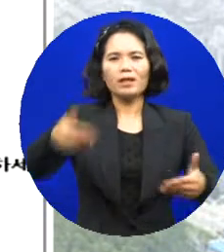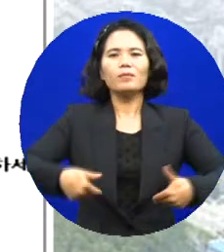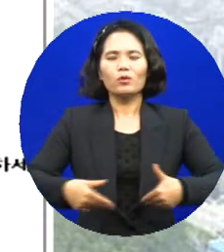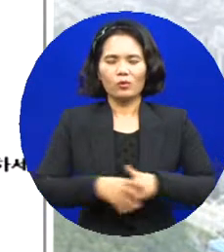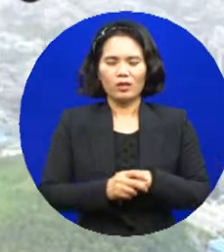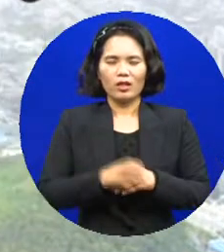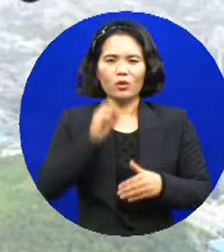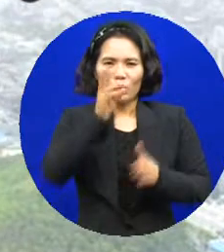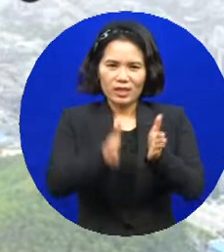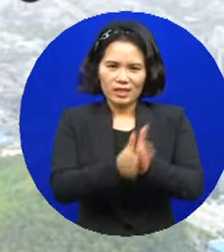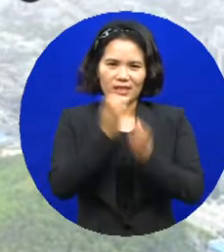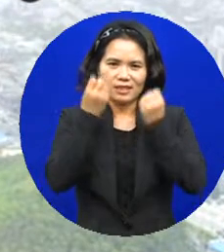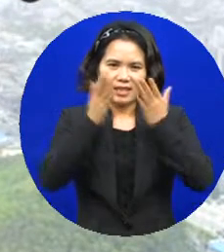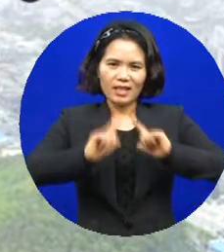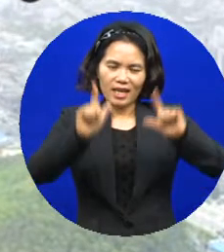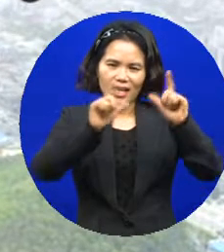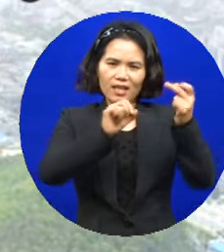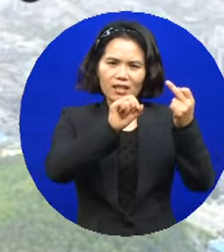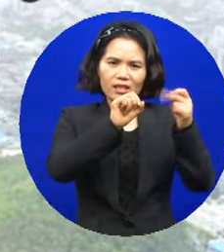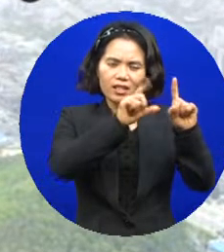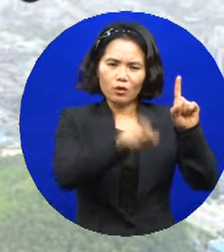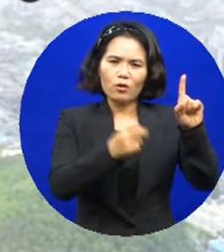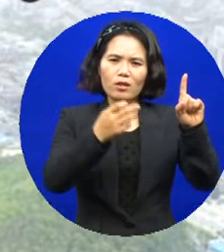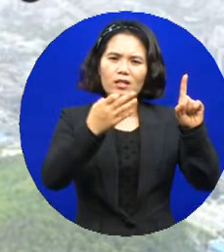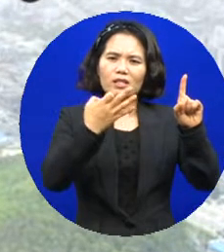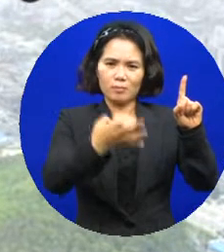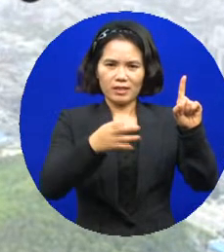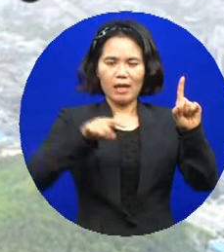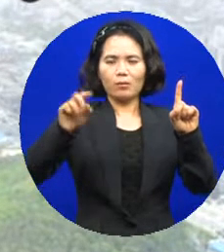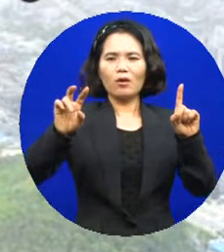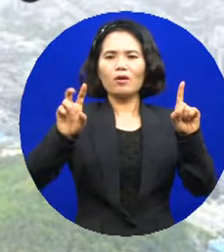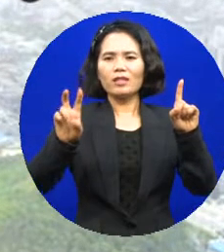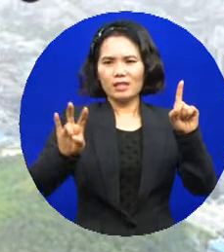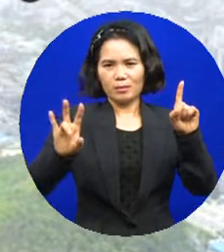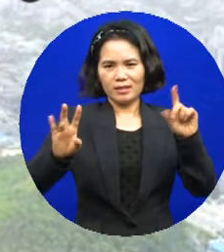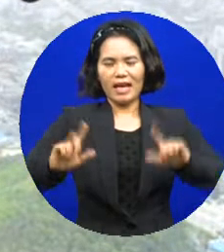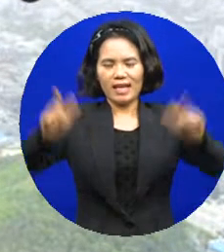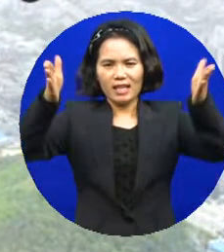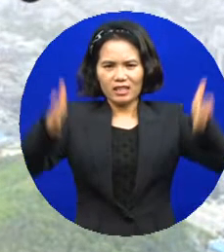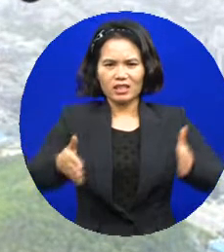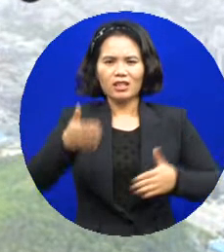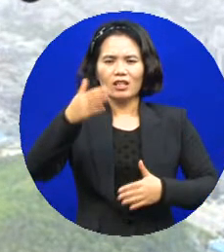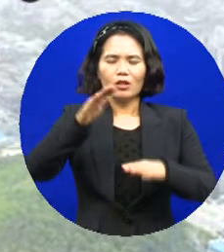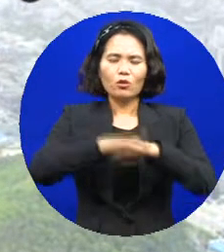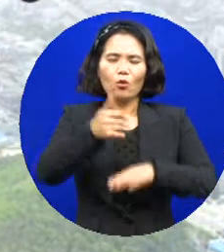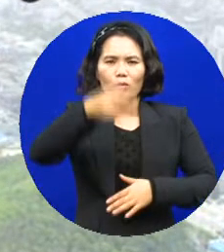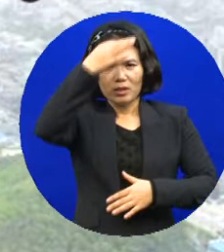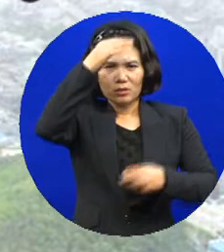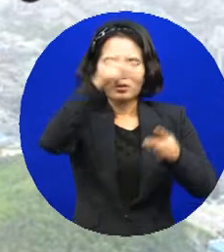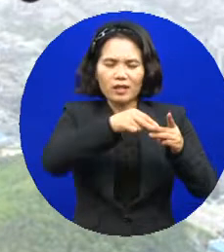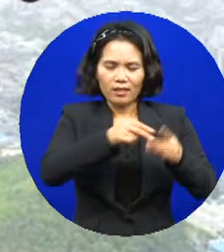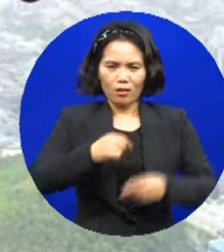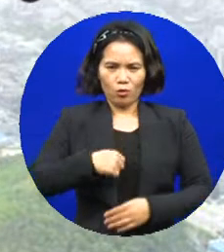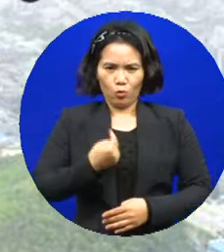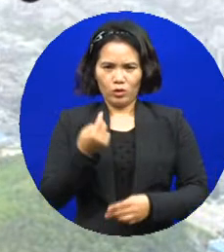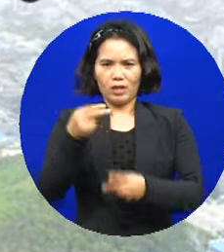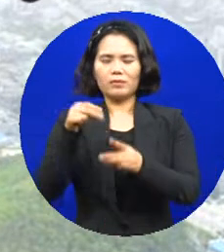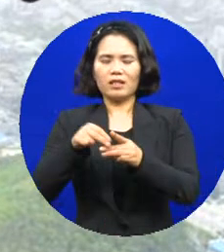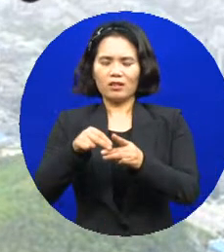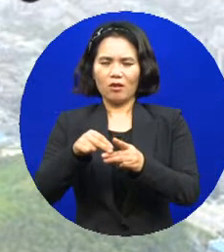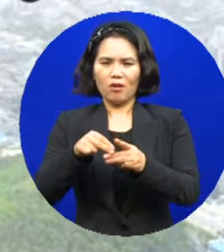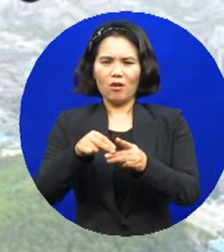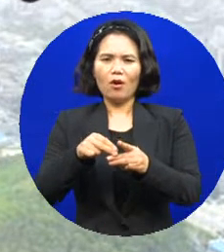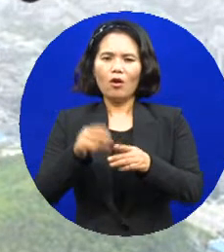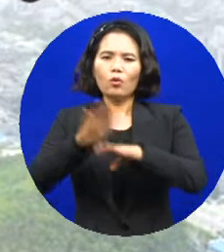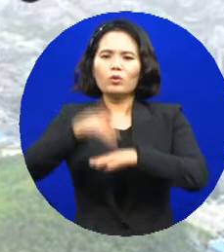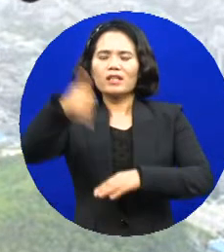좋습니다. 용인시는 새해 1월 14일부터 24일까지 농업기술센터와 구청, 읍면사무소